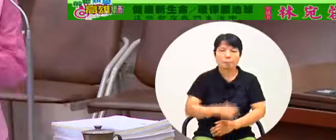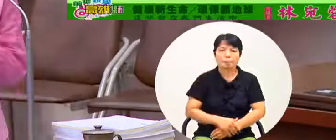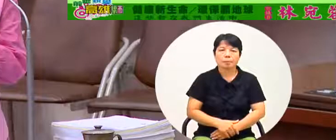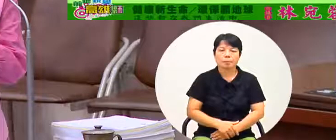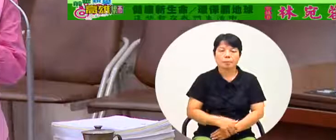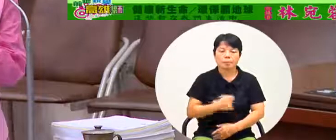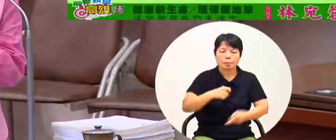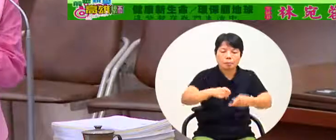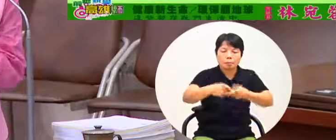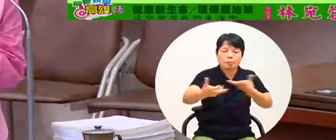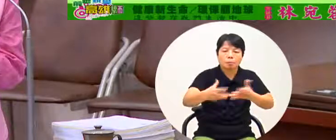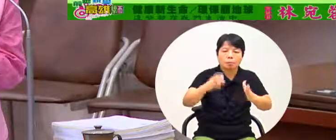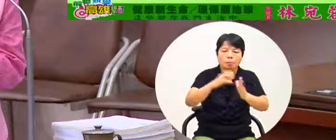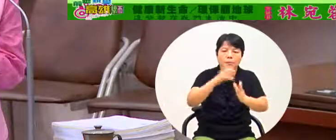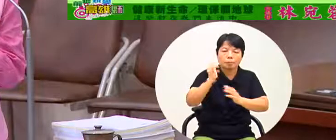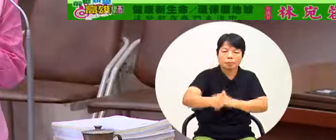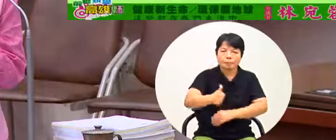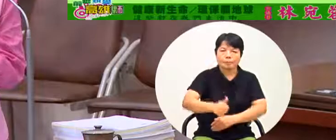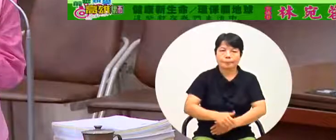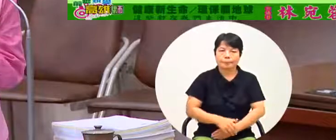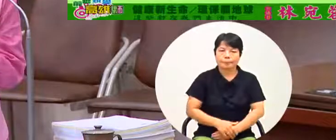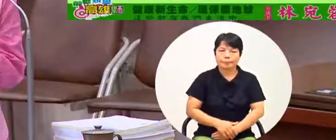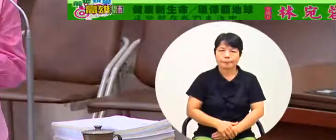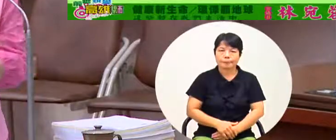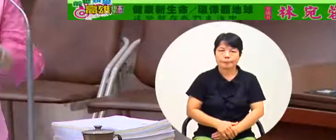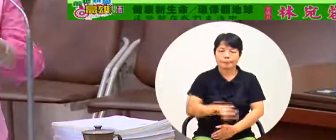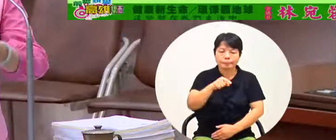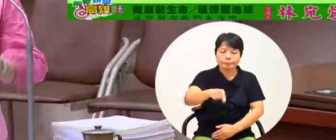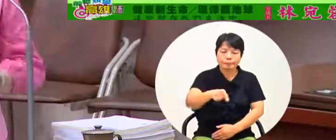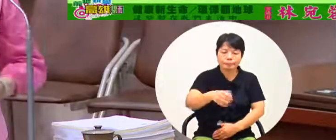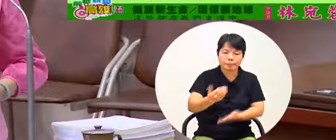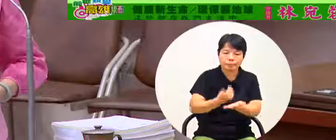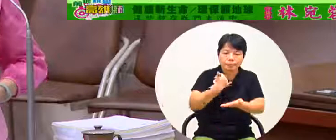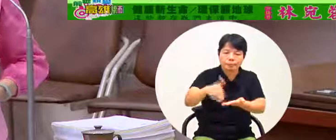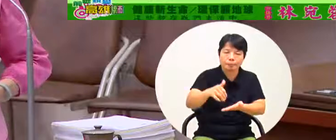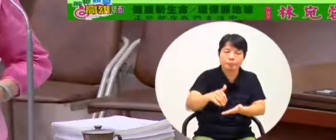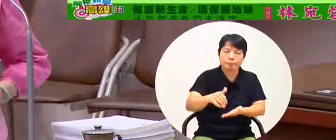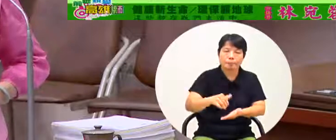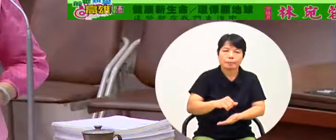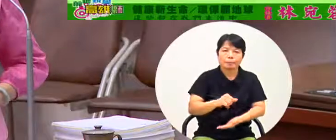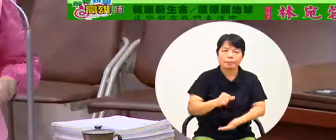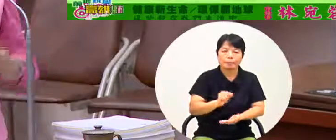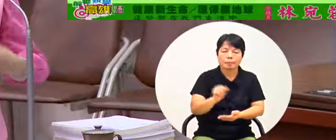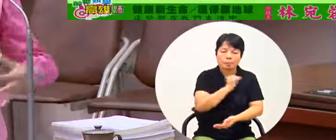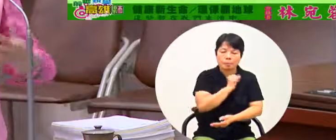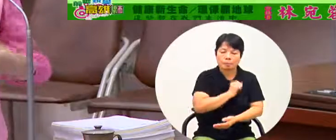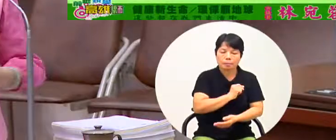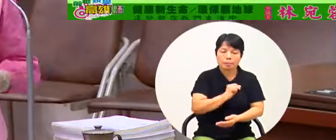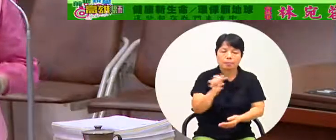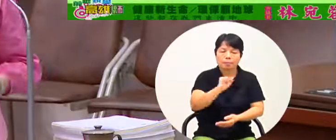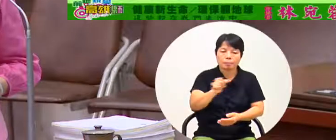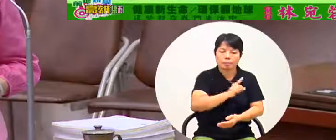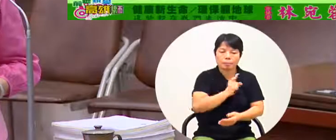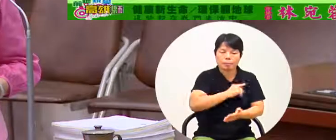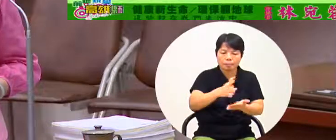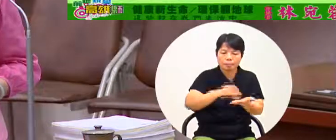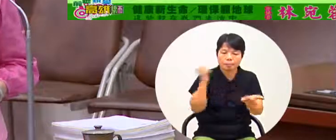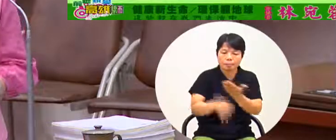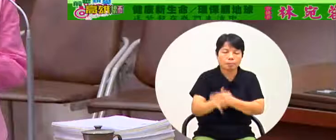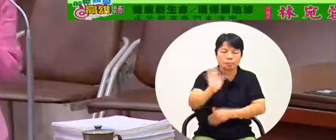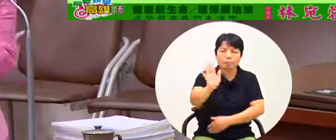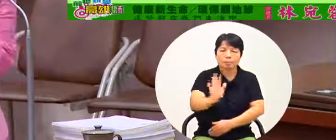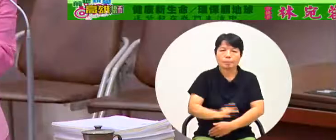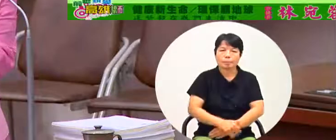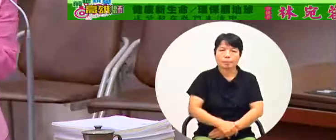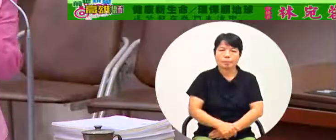望这条钱未使家己自砍嘛，未使家己自行调整呐、啊。你